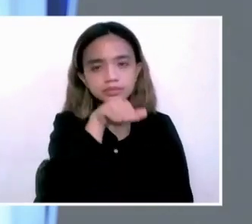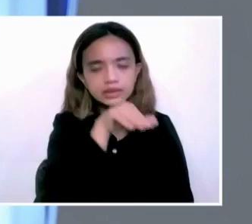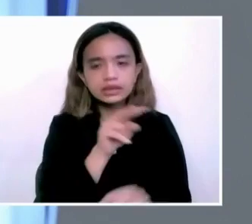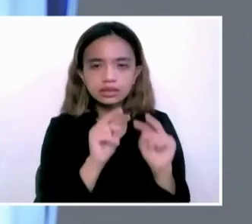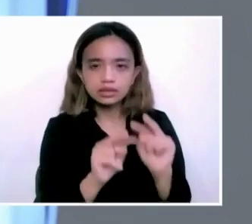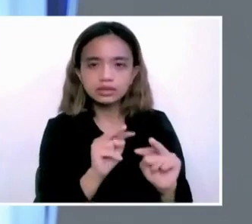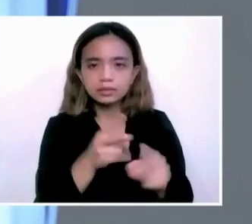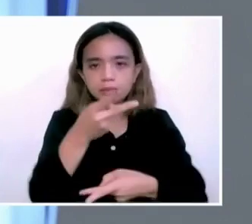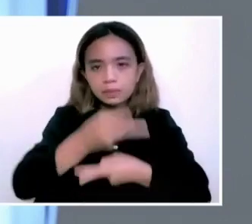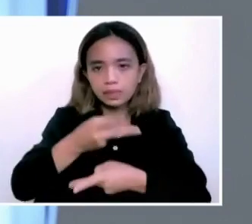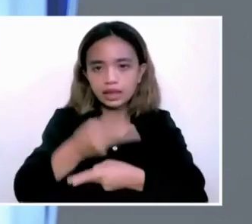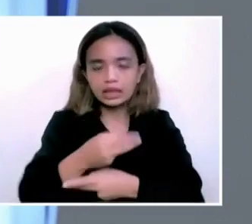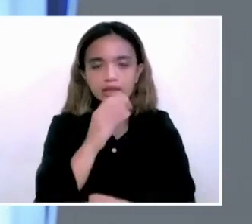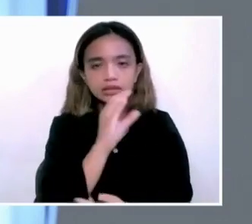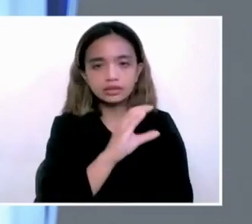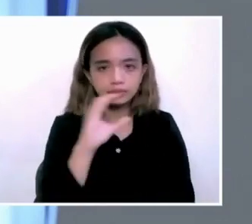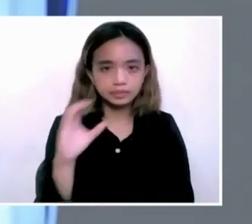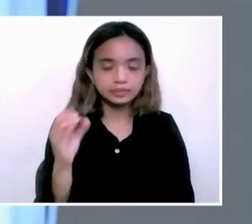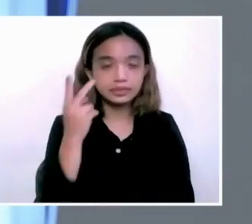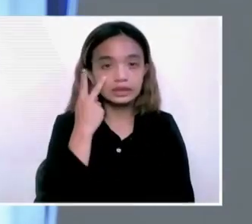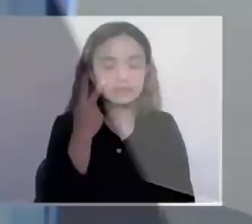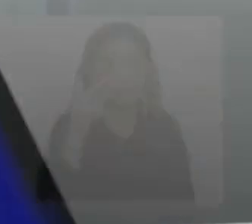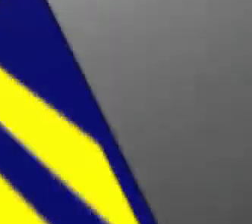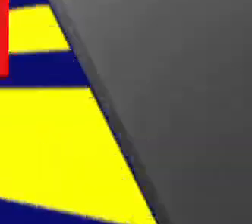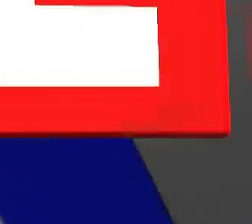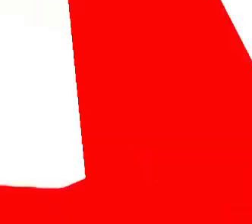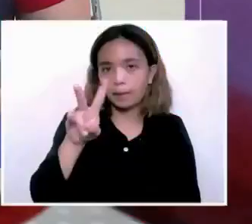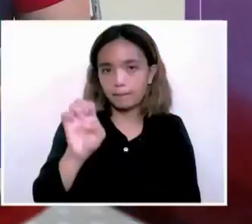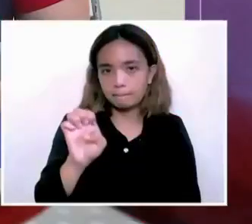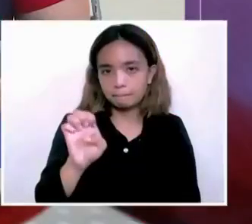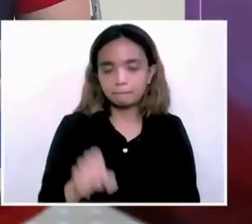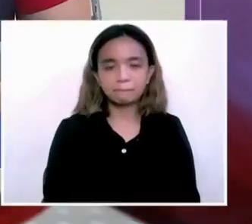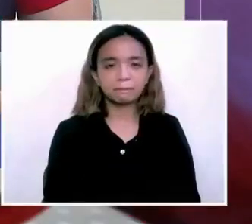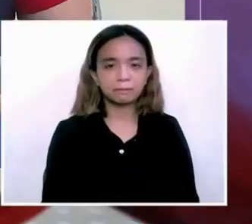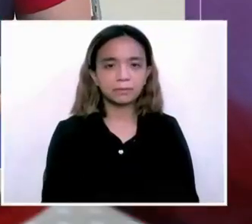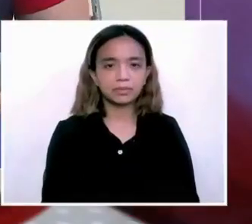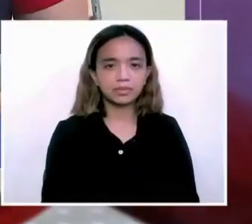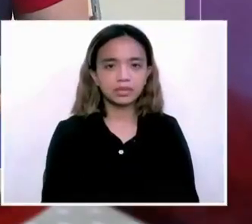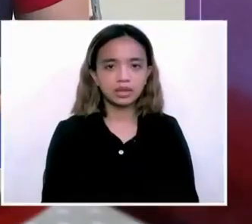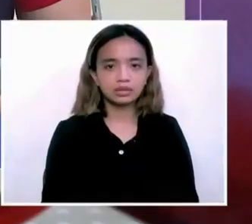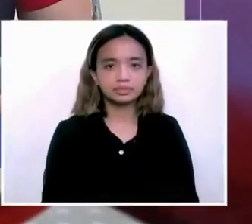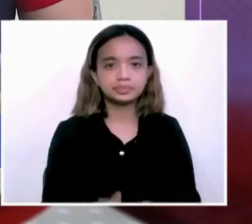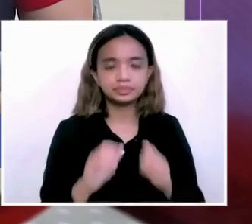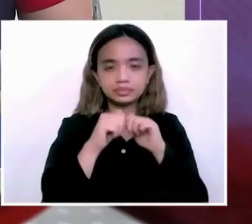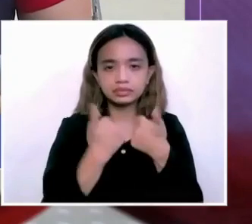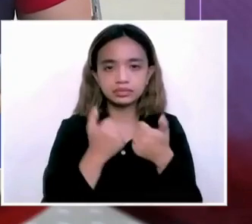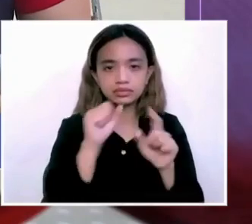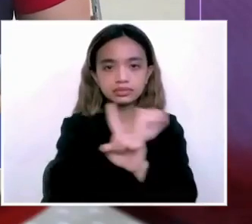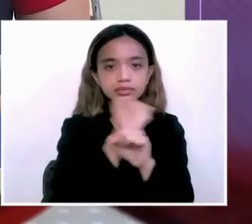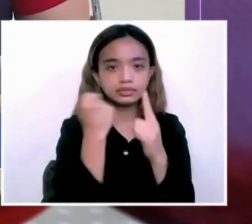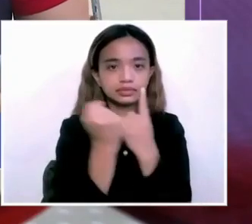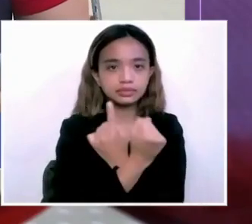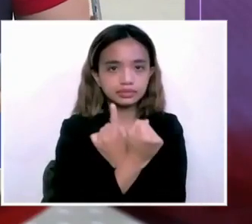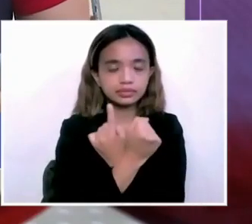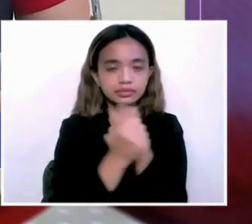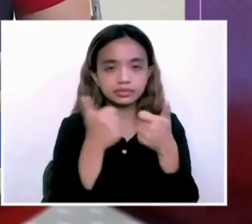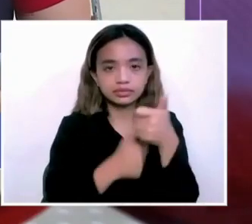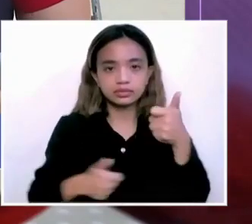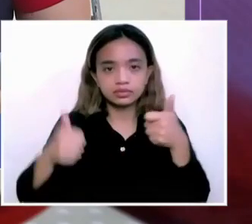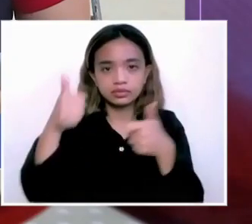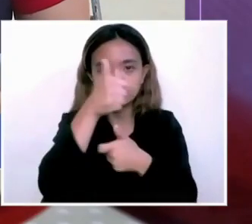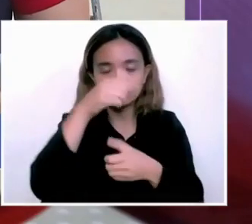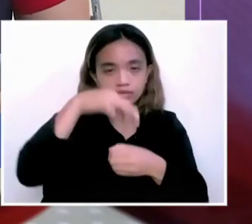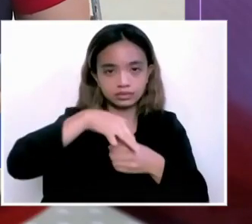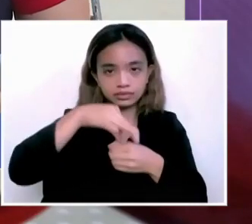halalan sa Caloocan City. Naroon live si Jeff Caparaz. Jeff, kamusta na ang sitwasyon ng chairman ng Electoral